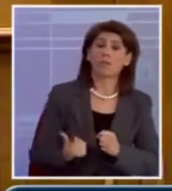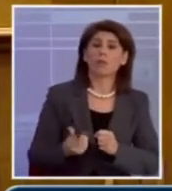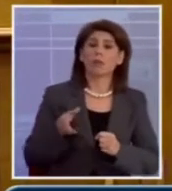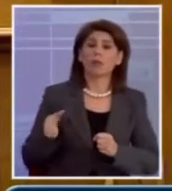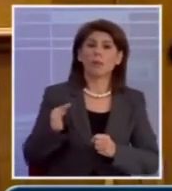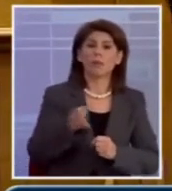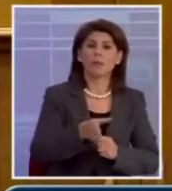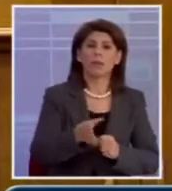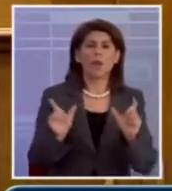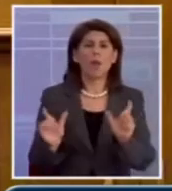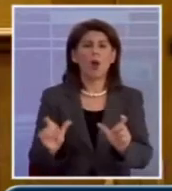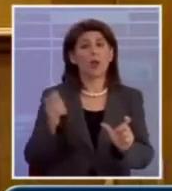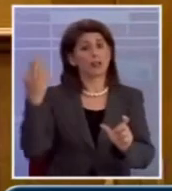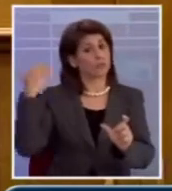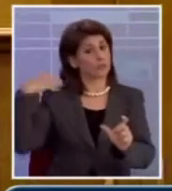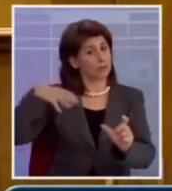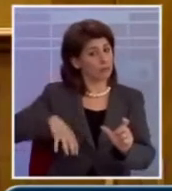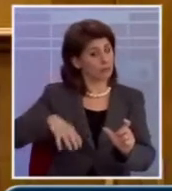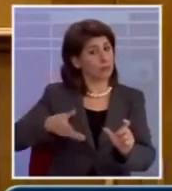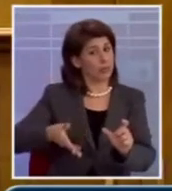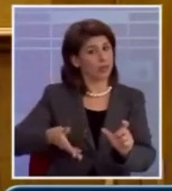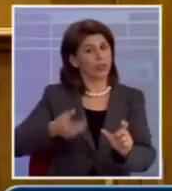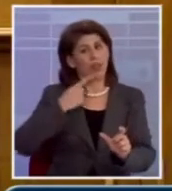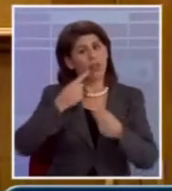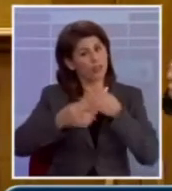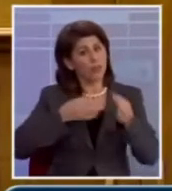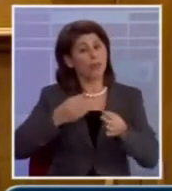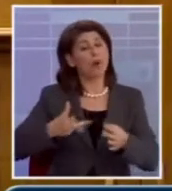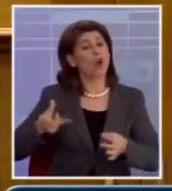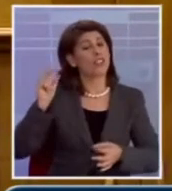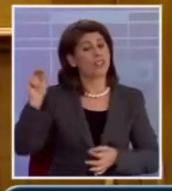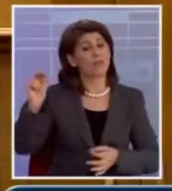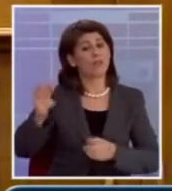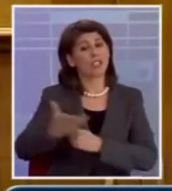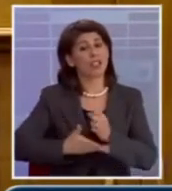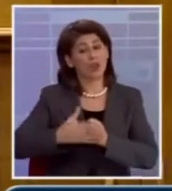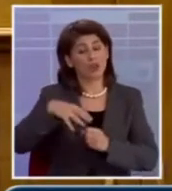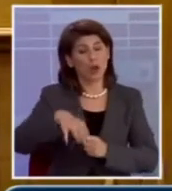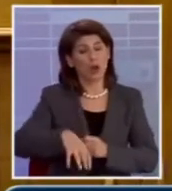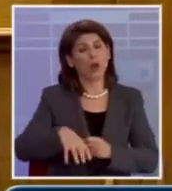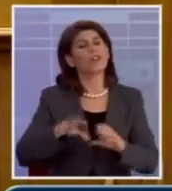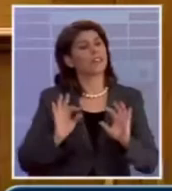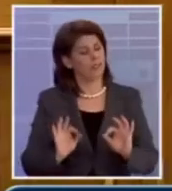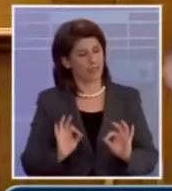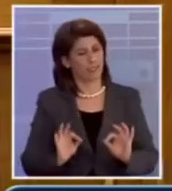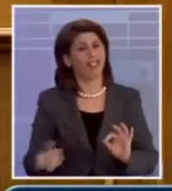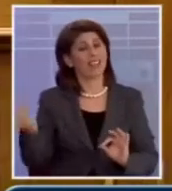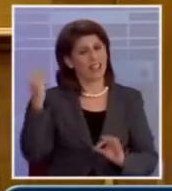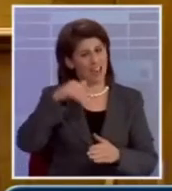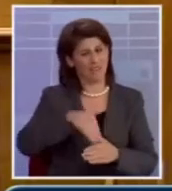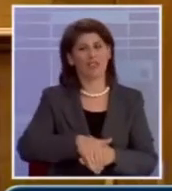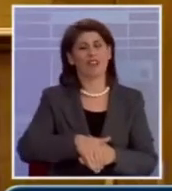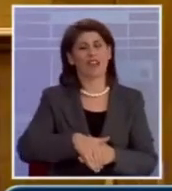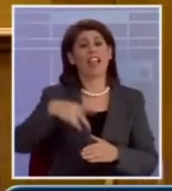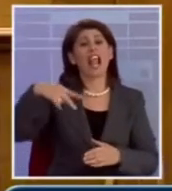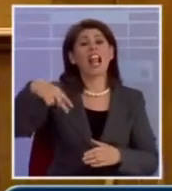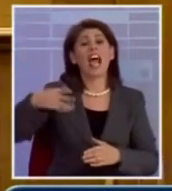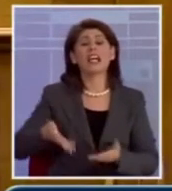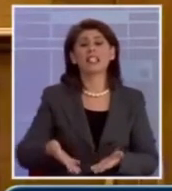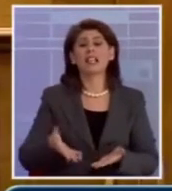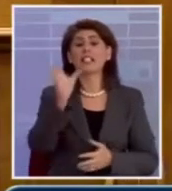μπλόκα την περασμένη περίοδο, θα πούμε όλες μας τις δεσμεύσεις για τον αγροτικό χώρο και βέβαια και αύριο βράδυ στη Λάρισα